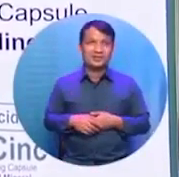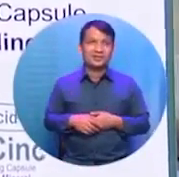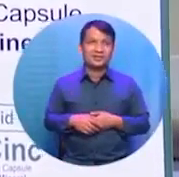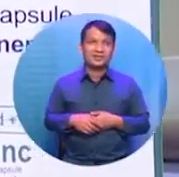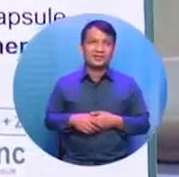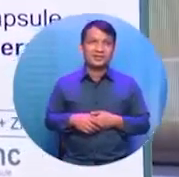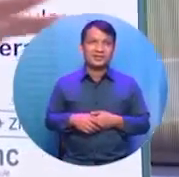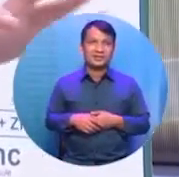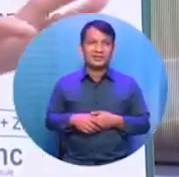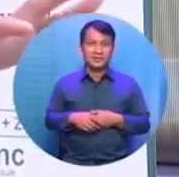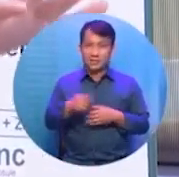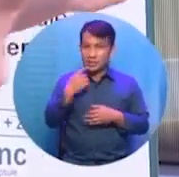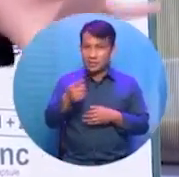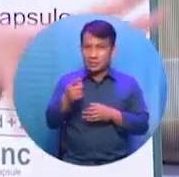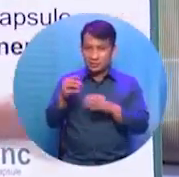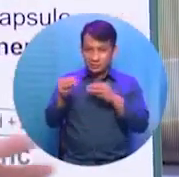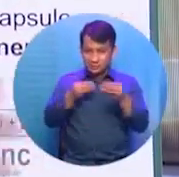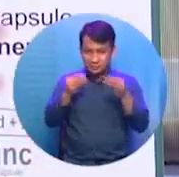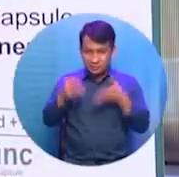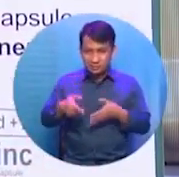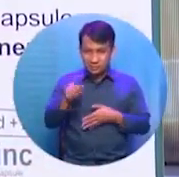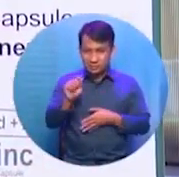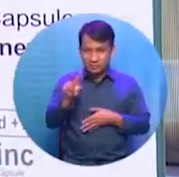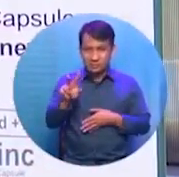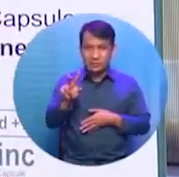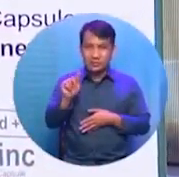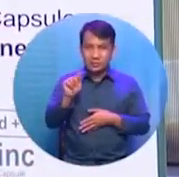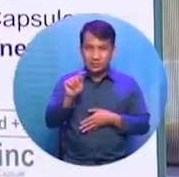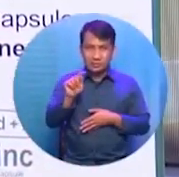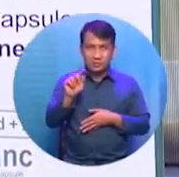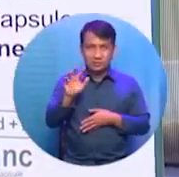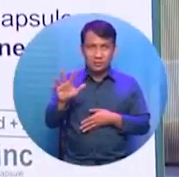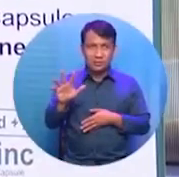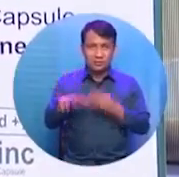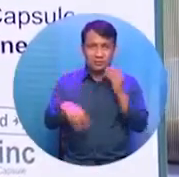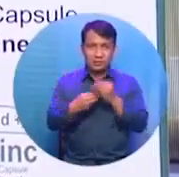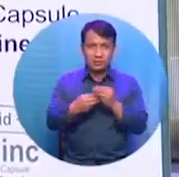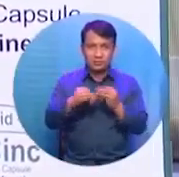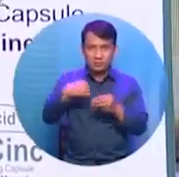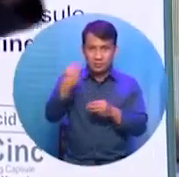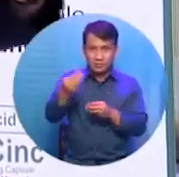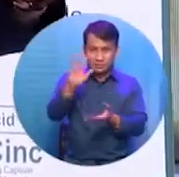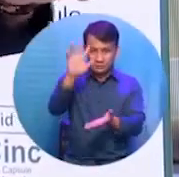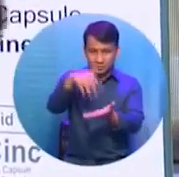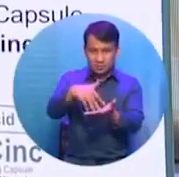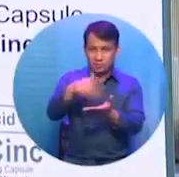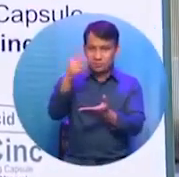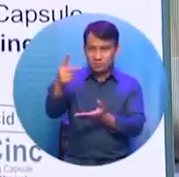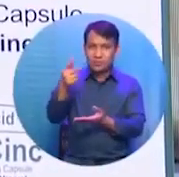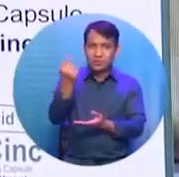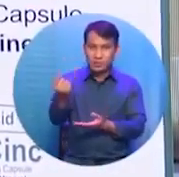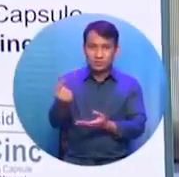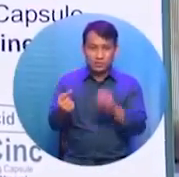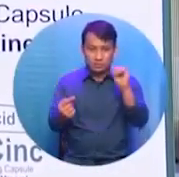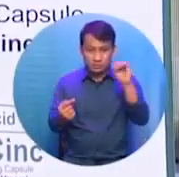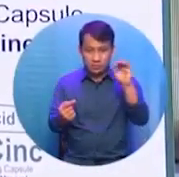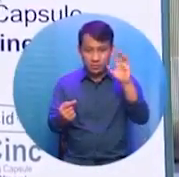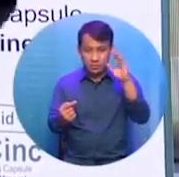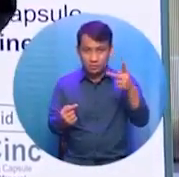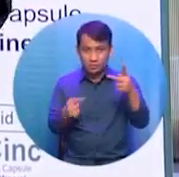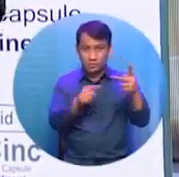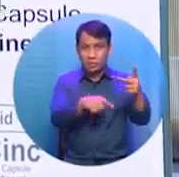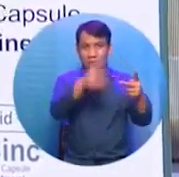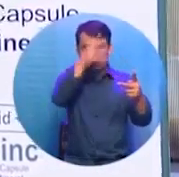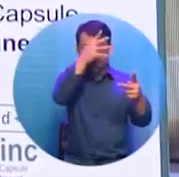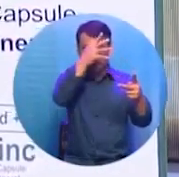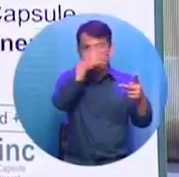sige, kausapin po namin yung management ng TV5 tungkol yan, ha? Pero bibigyan kita ng 5,000 para sa'yo lang yun. Yung 15,000 para doon sa